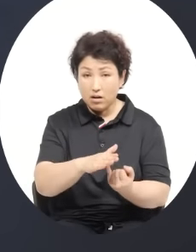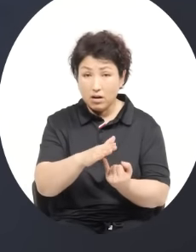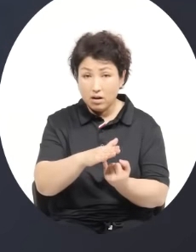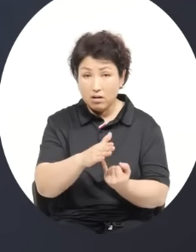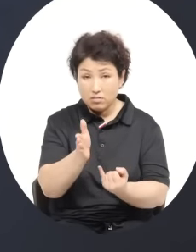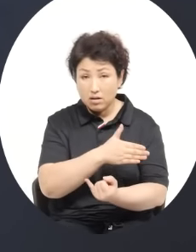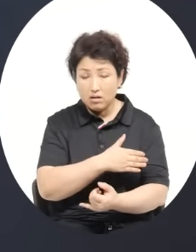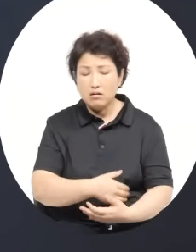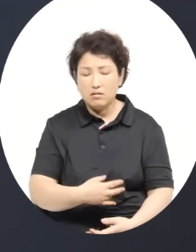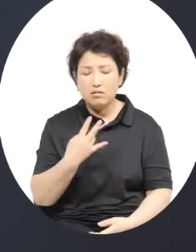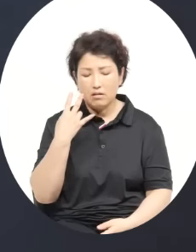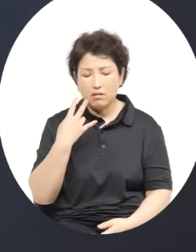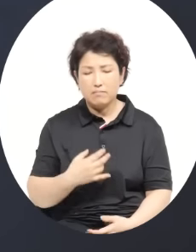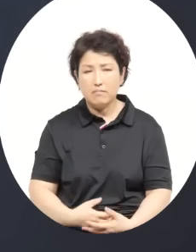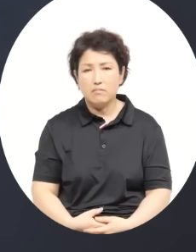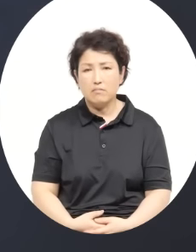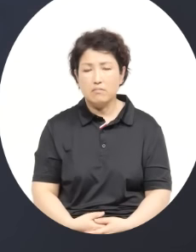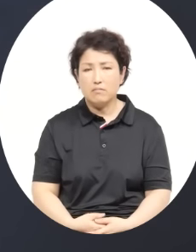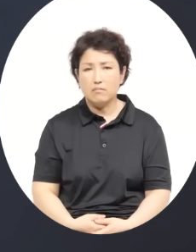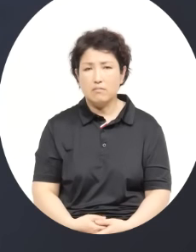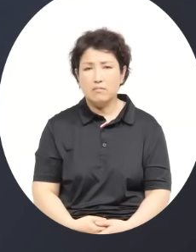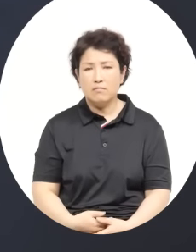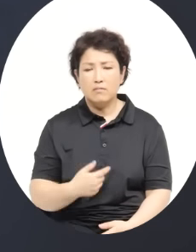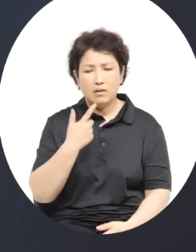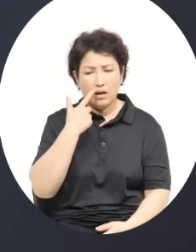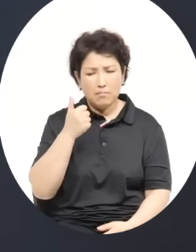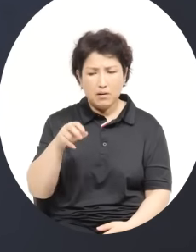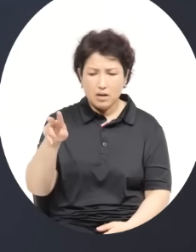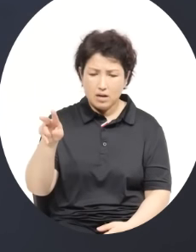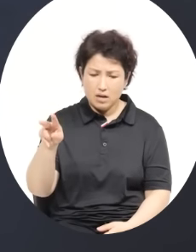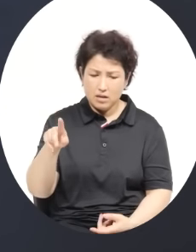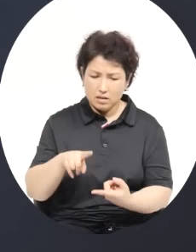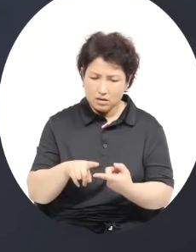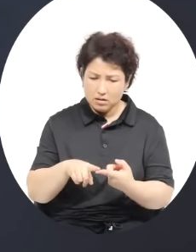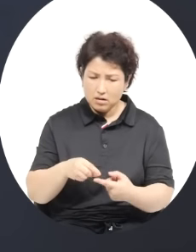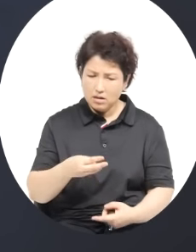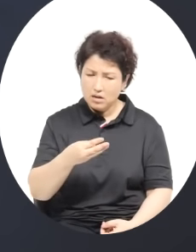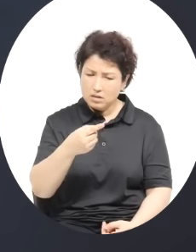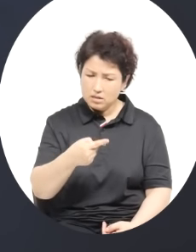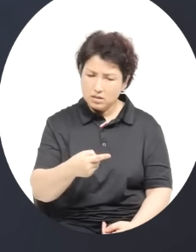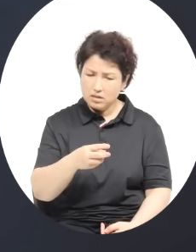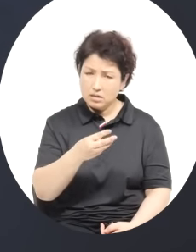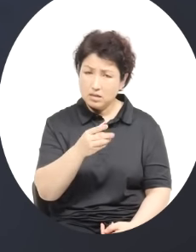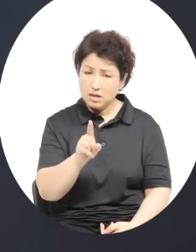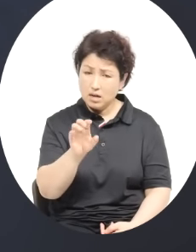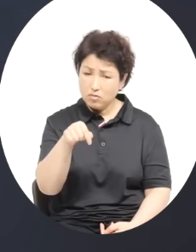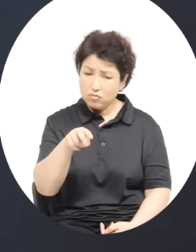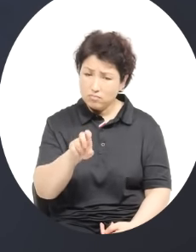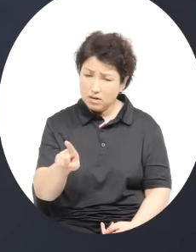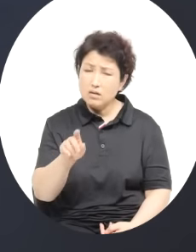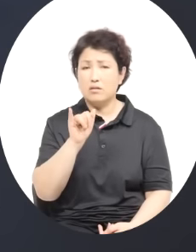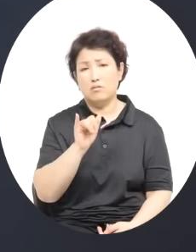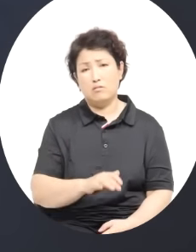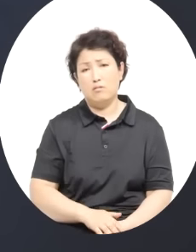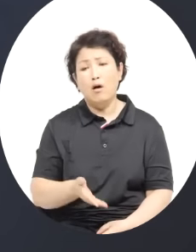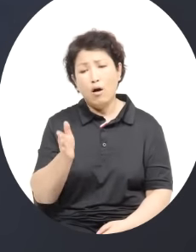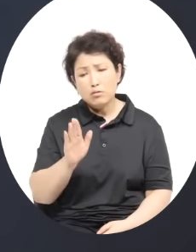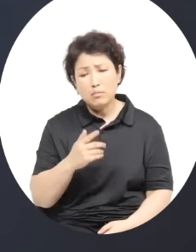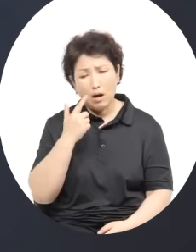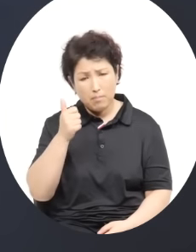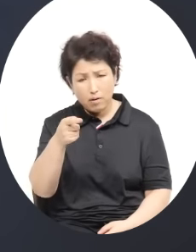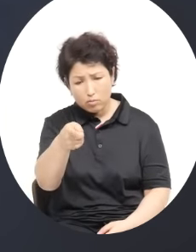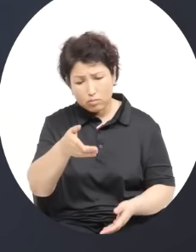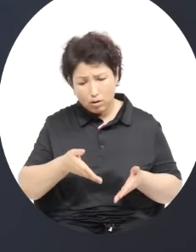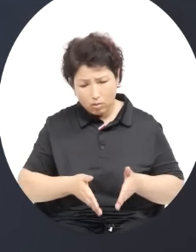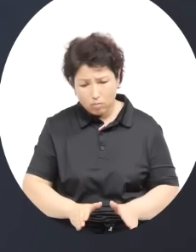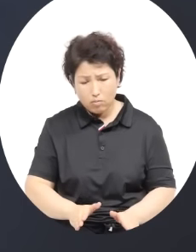때. 네. 그러니까 그 아버지에 대해서 트라우마지. 근데 그래도 아버지가 낳아주고,